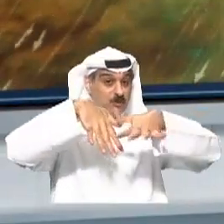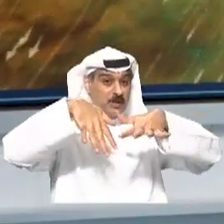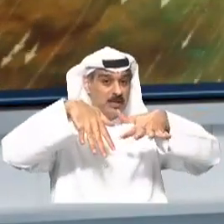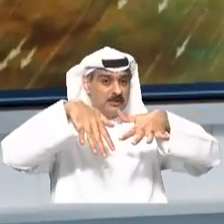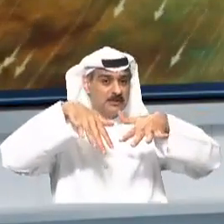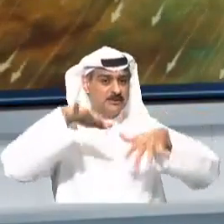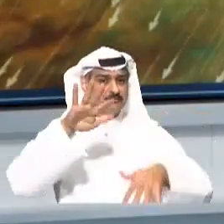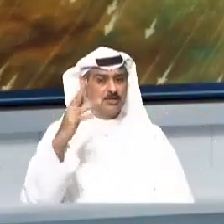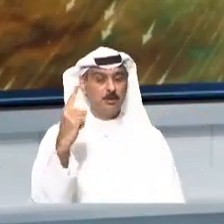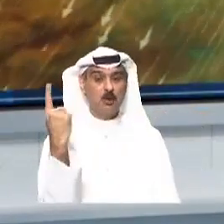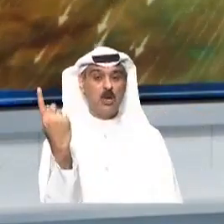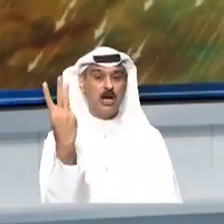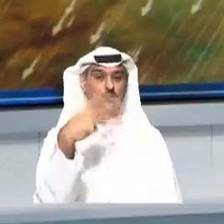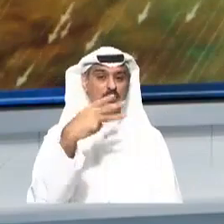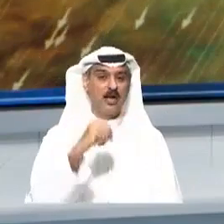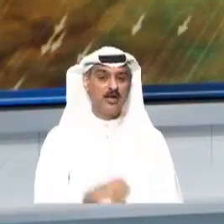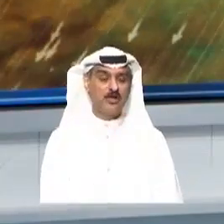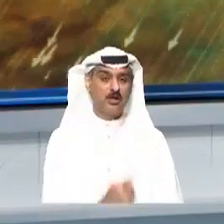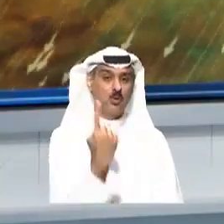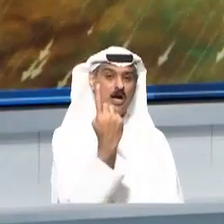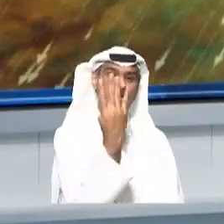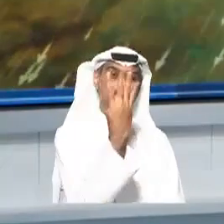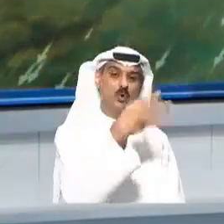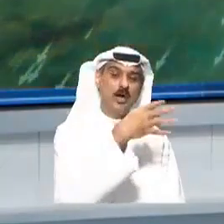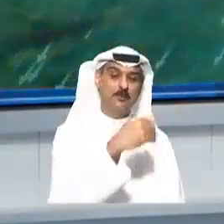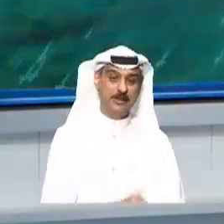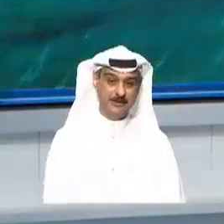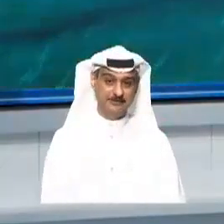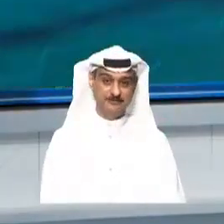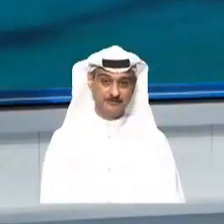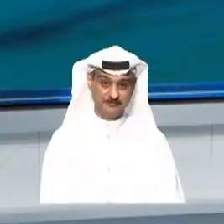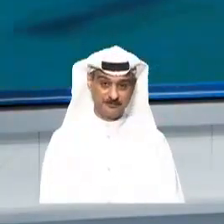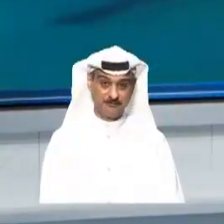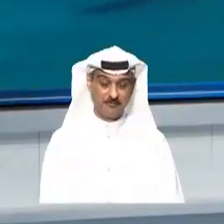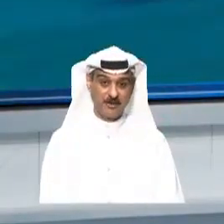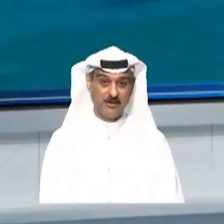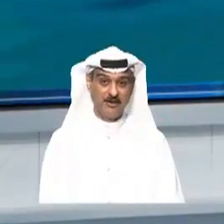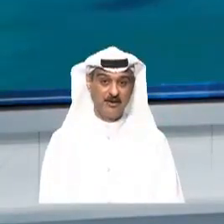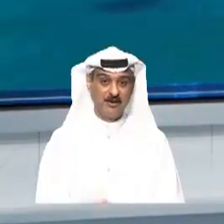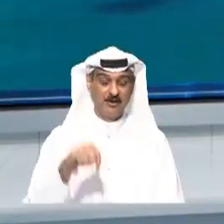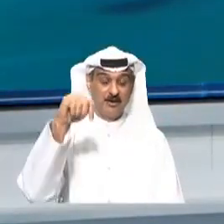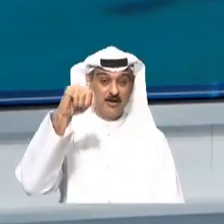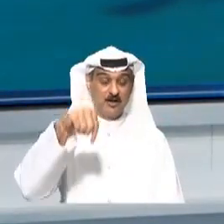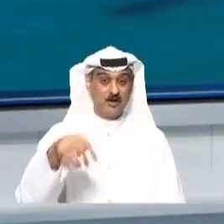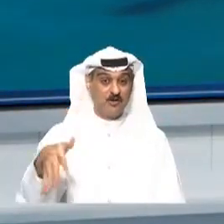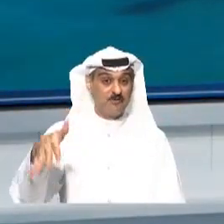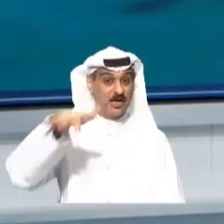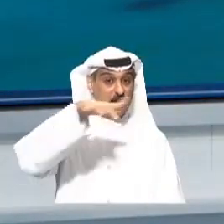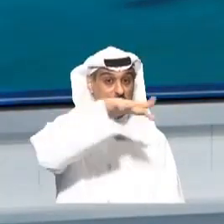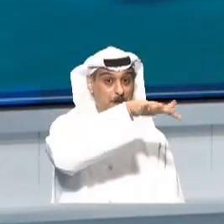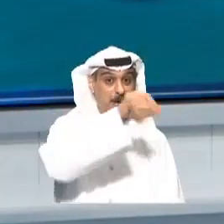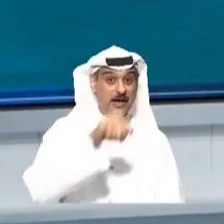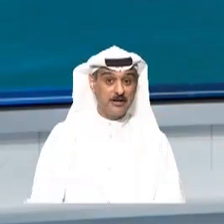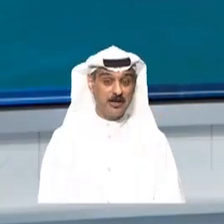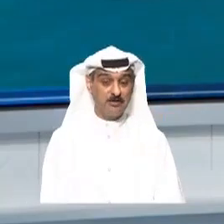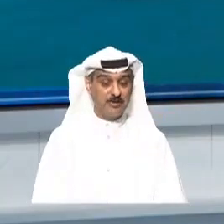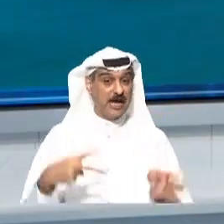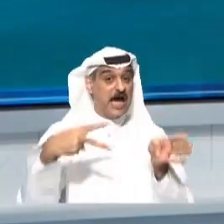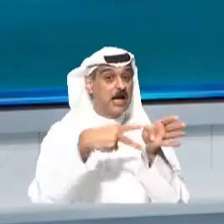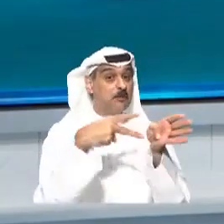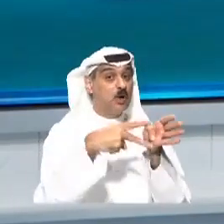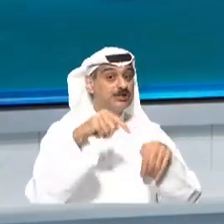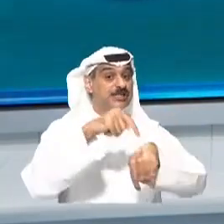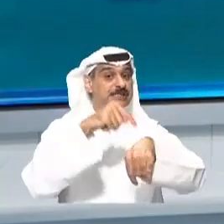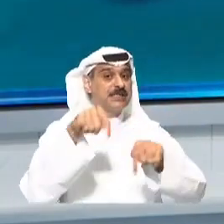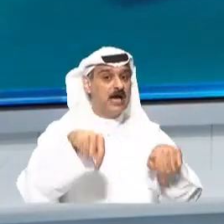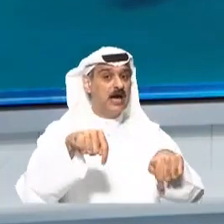بين 31 إلى 41 درجة مئوية. الأجواء البحرية أعزائي المشاهدين المتوقعة خلال الـ 24 ساعة